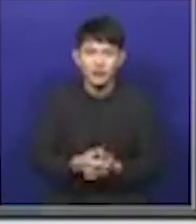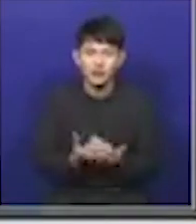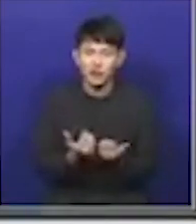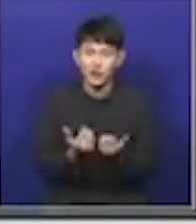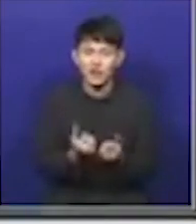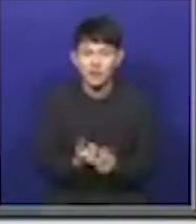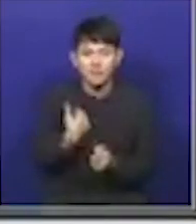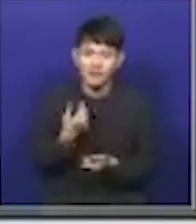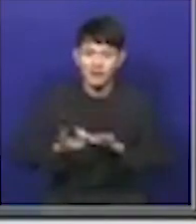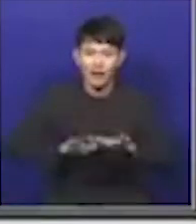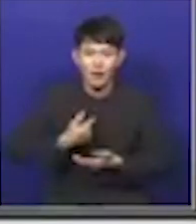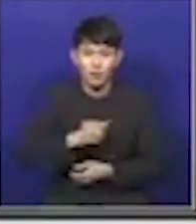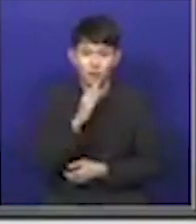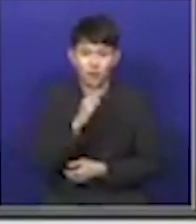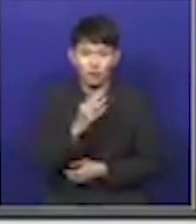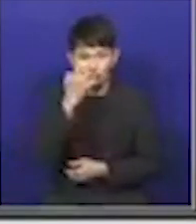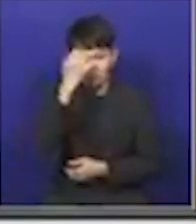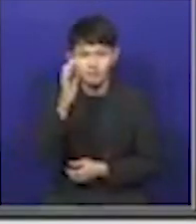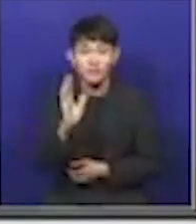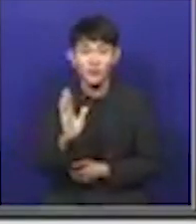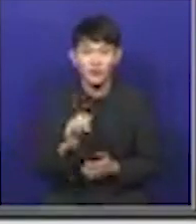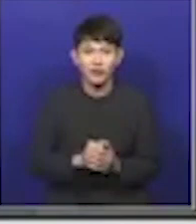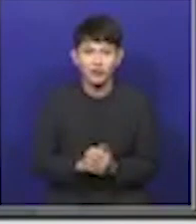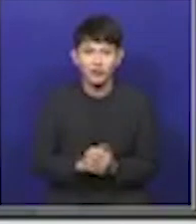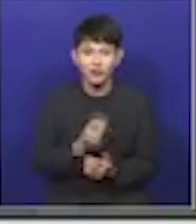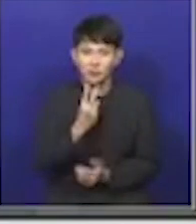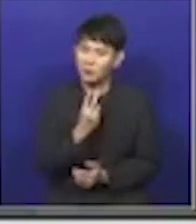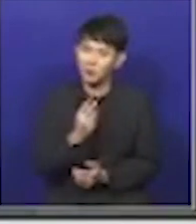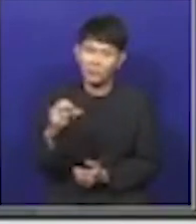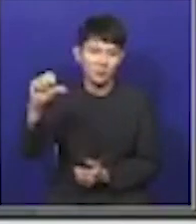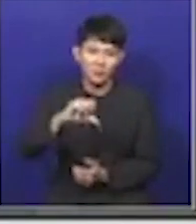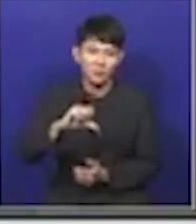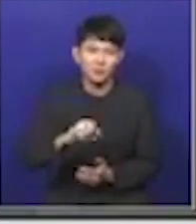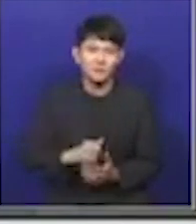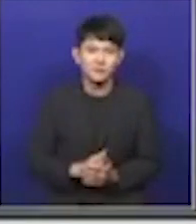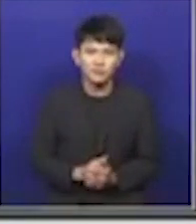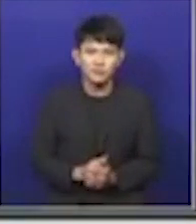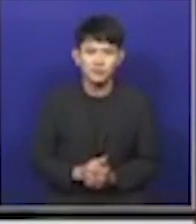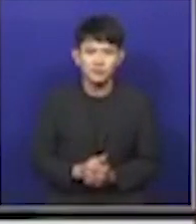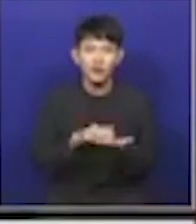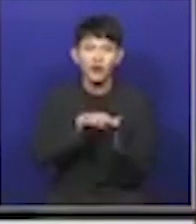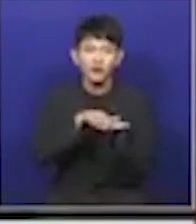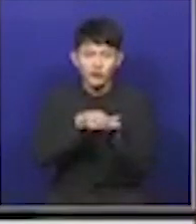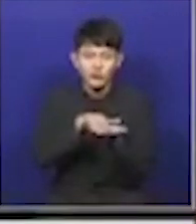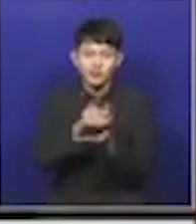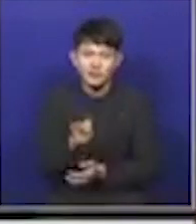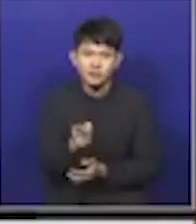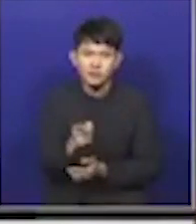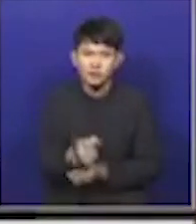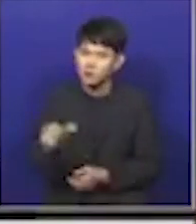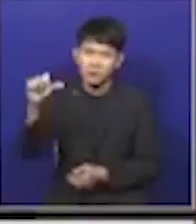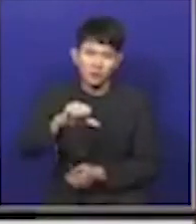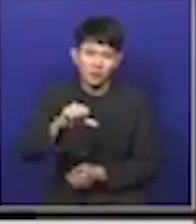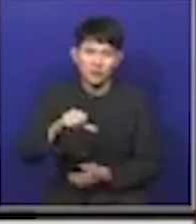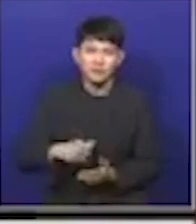อันนี้ผมบอกท่านตรงๆท่านอย่าโกรธผมเลยนะทุเรศมากครับขอโทษจริงๆนะฮะทุเรศม